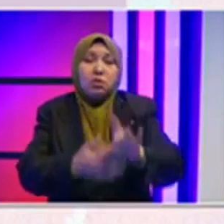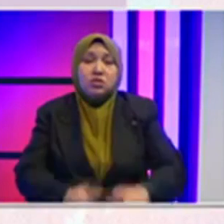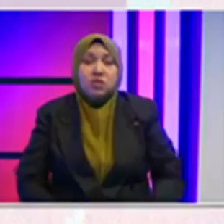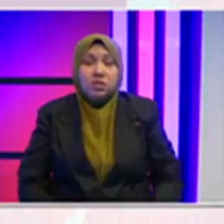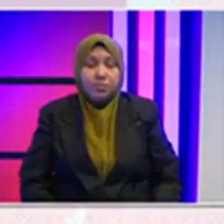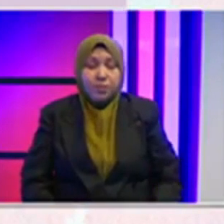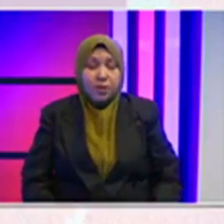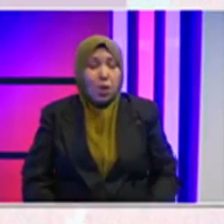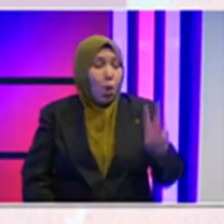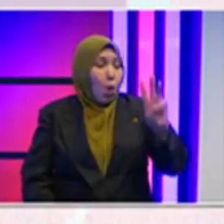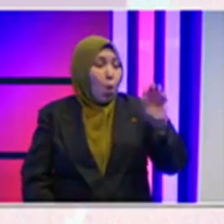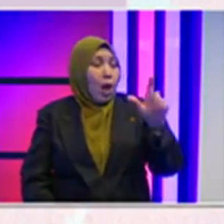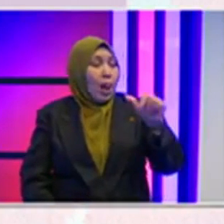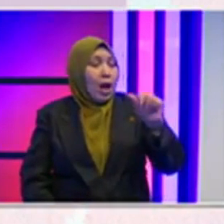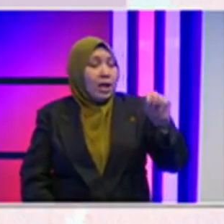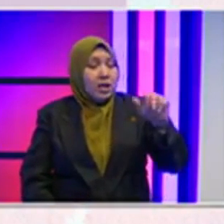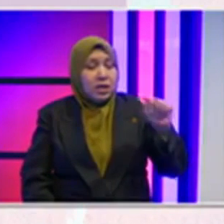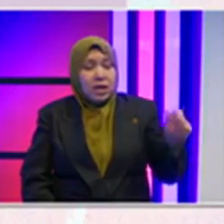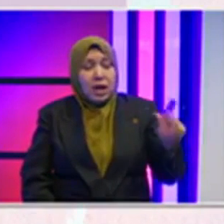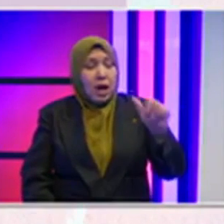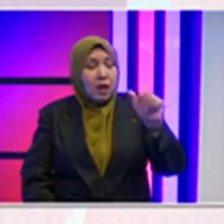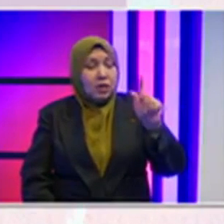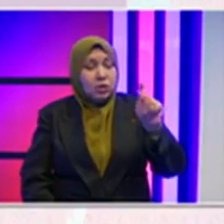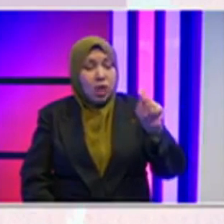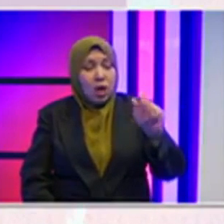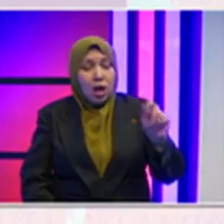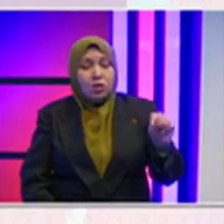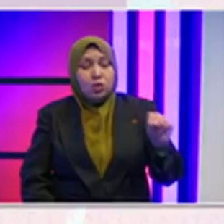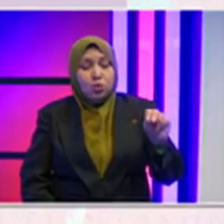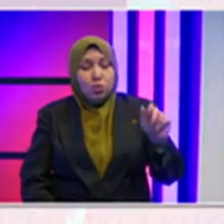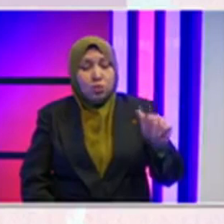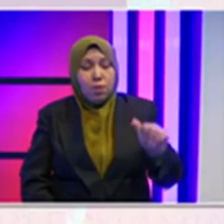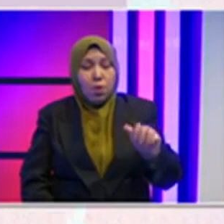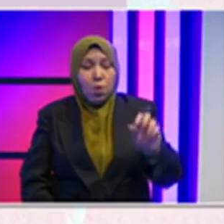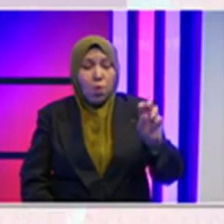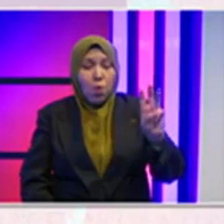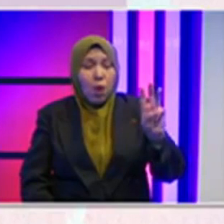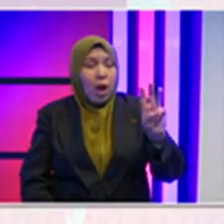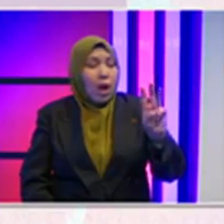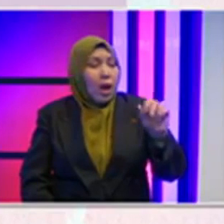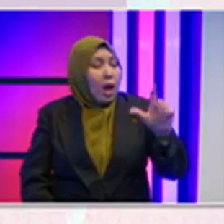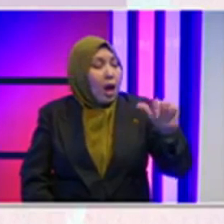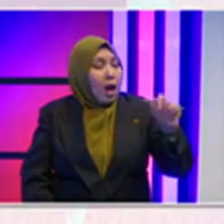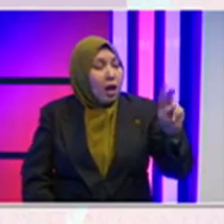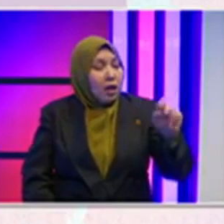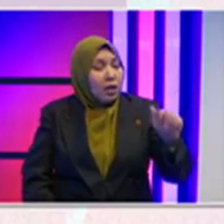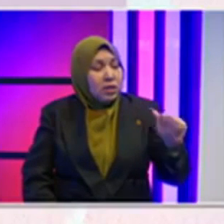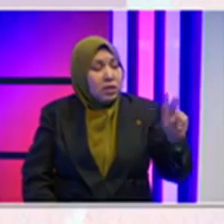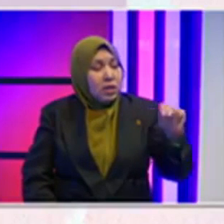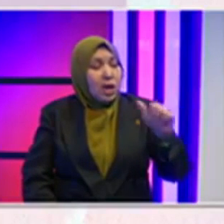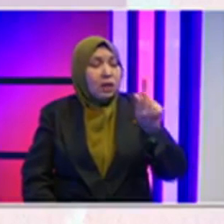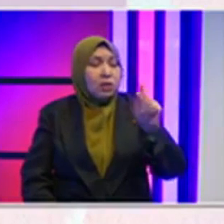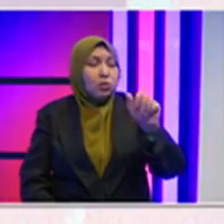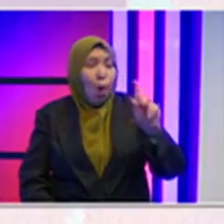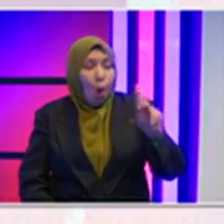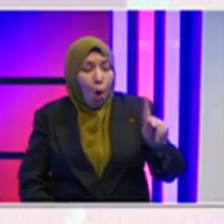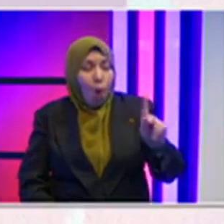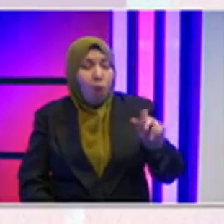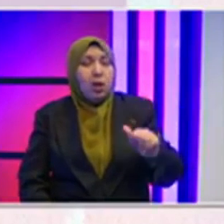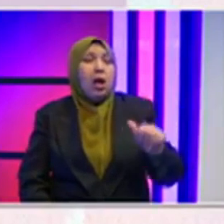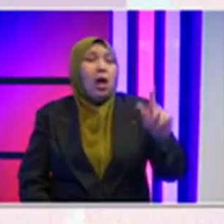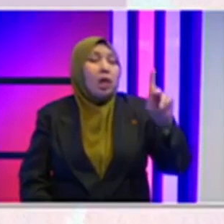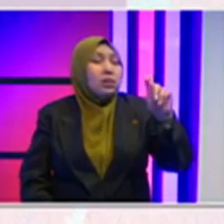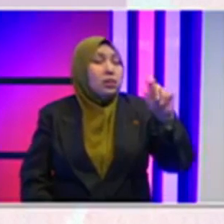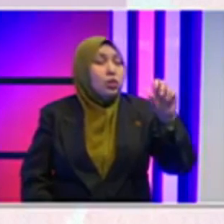Hai walay in about two were in about two apoto dia